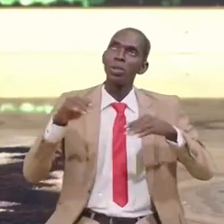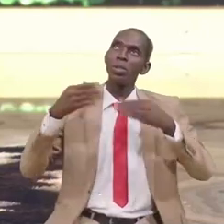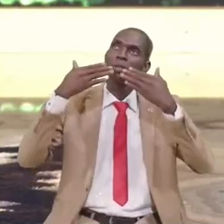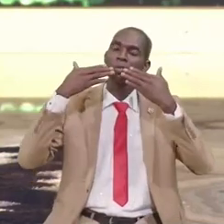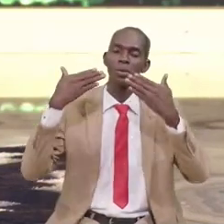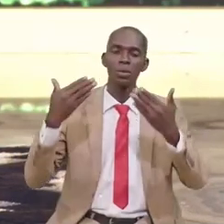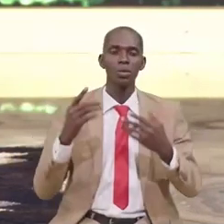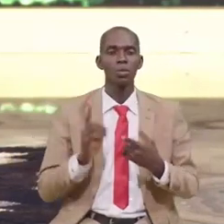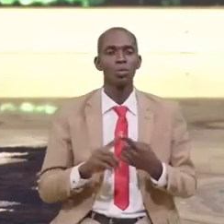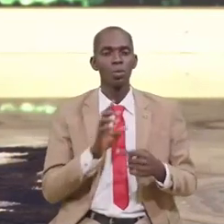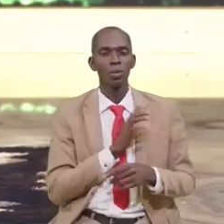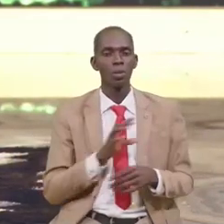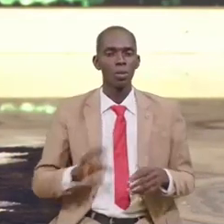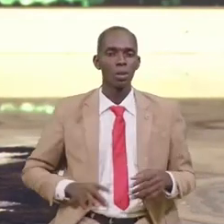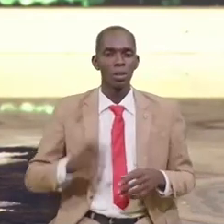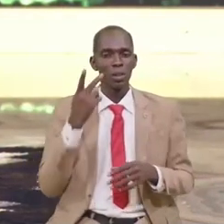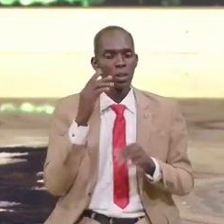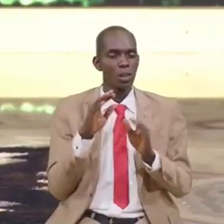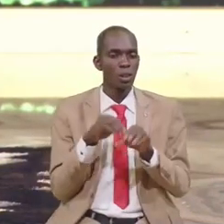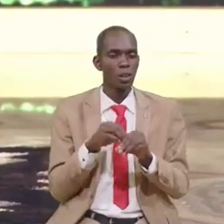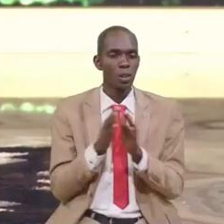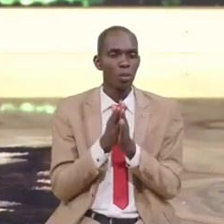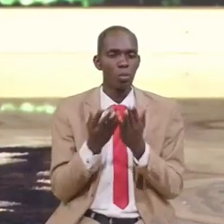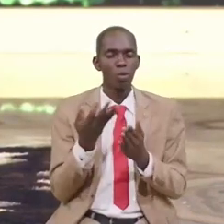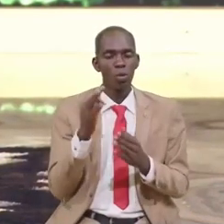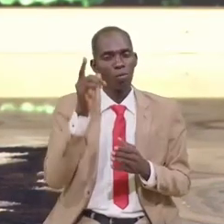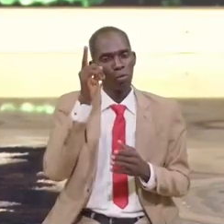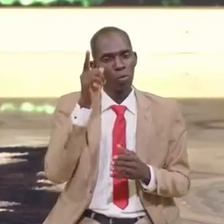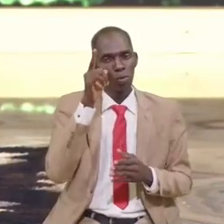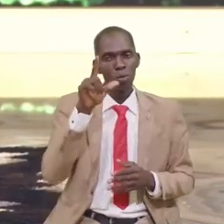le service, le ministère des anges à Christ.